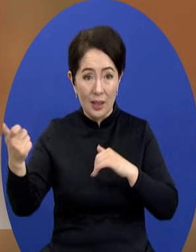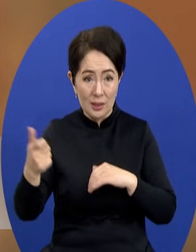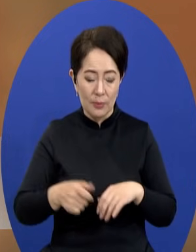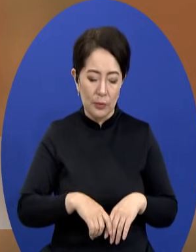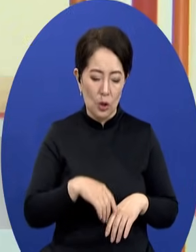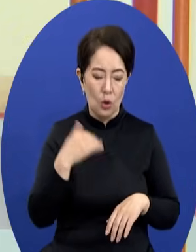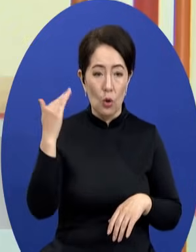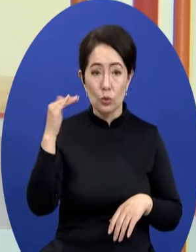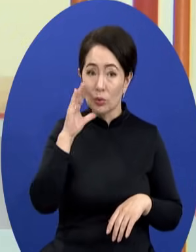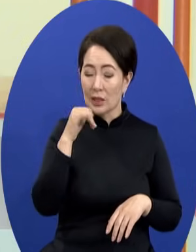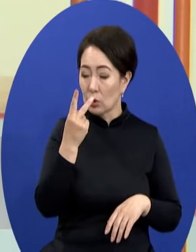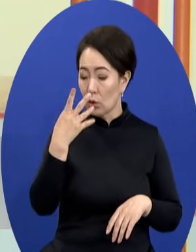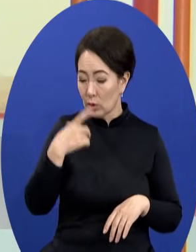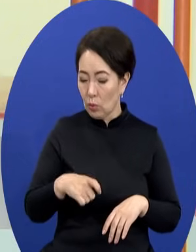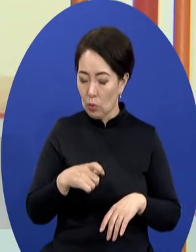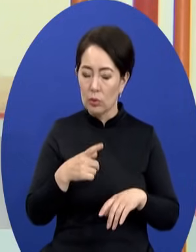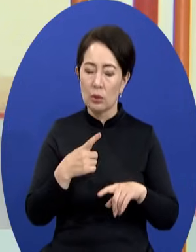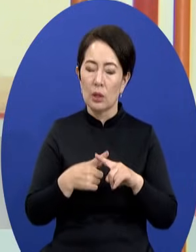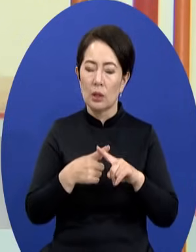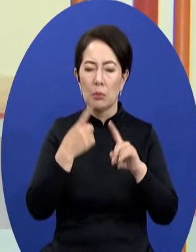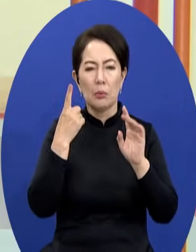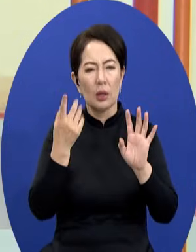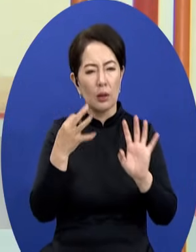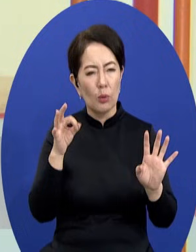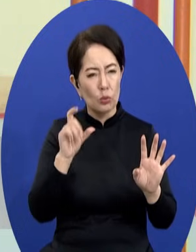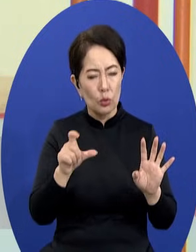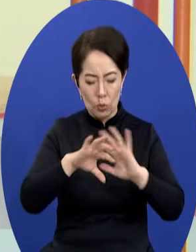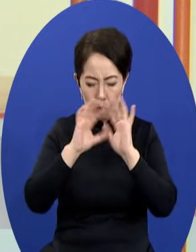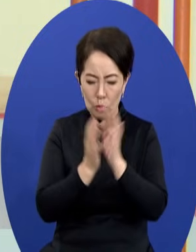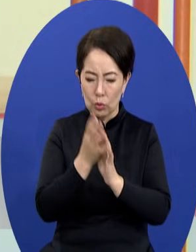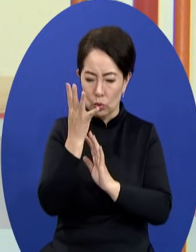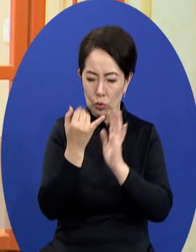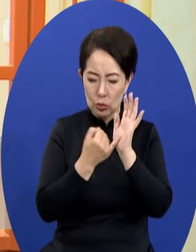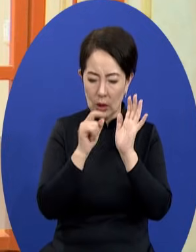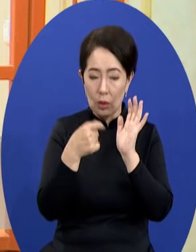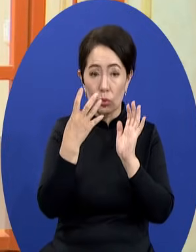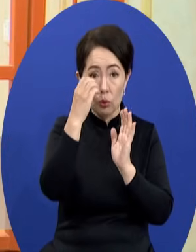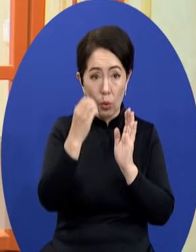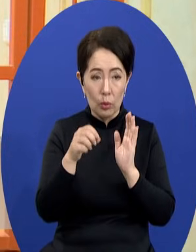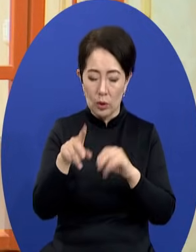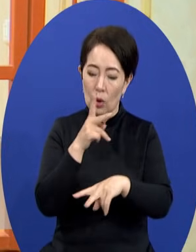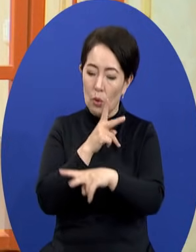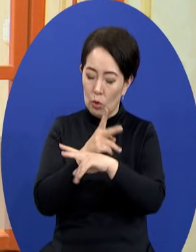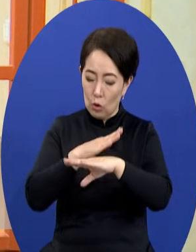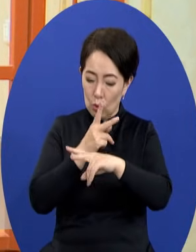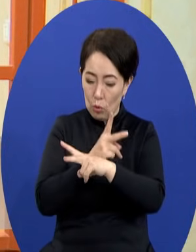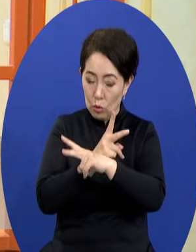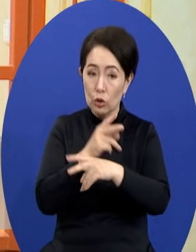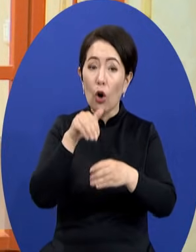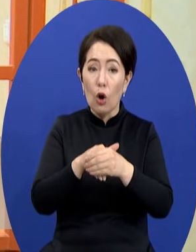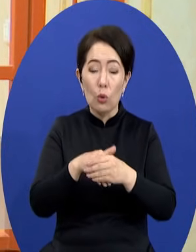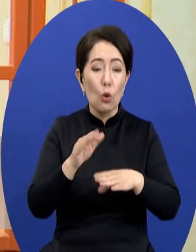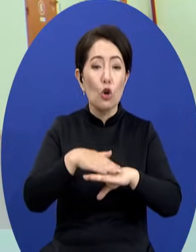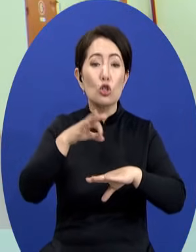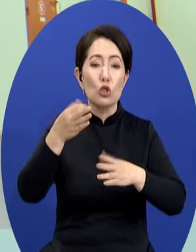хүн нийтдээ 1800 орчим хүн буюу нийт хоригдлын 46.4% нь энэ хуульд хамрагдаж байгаа юм а. За